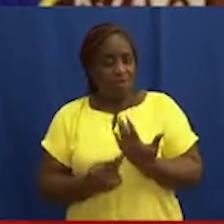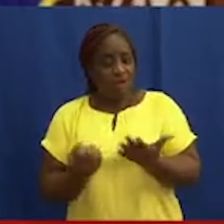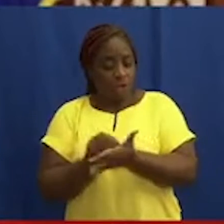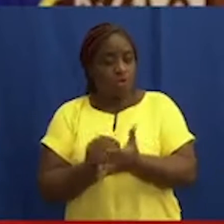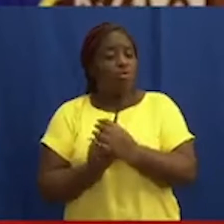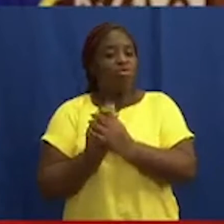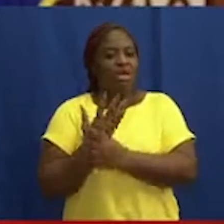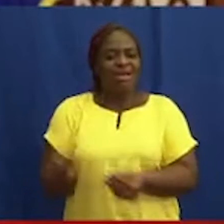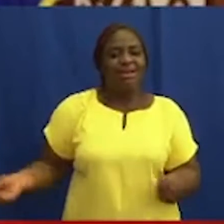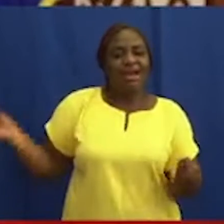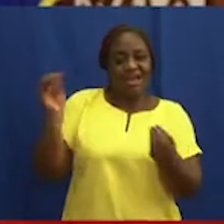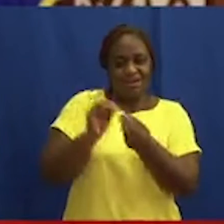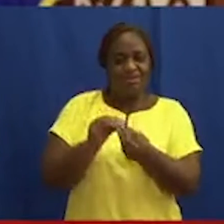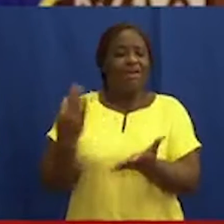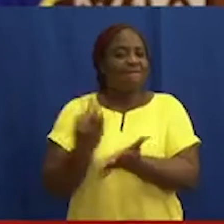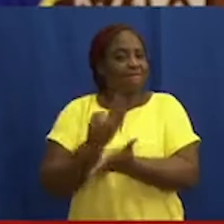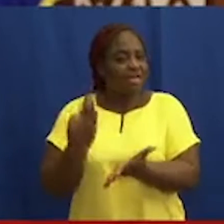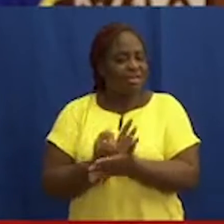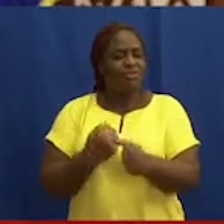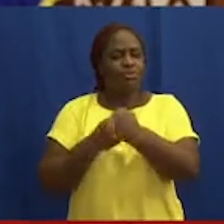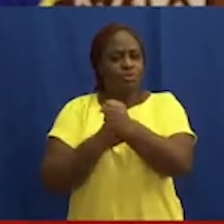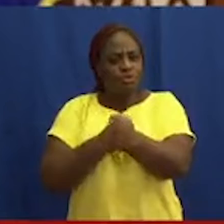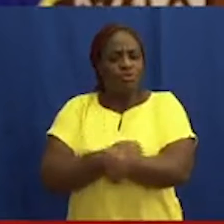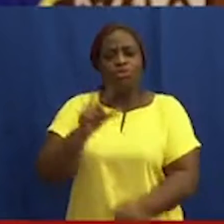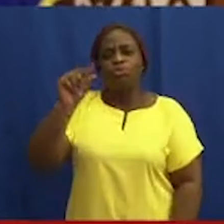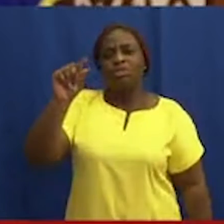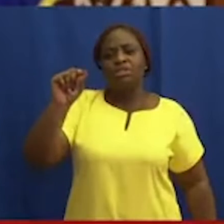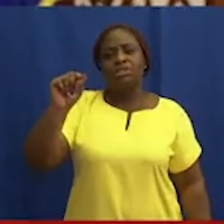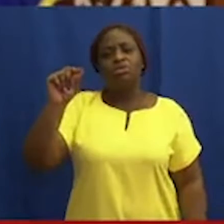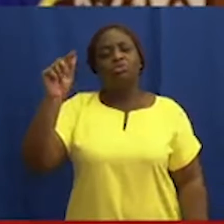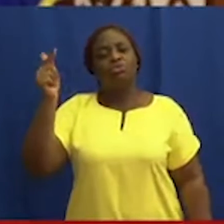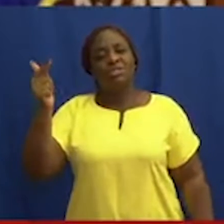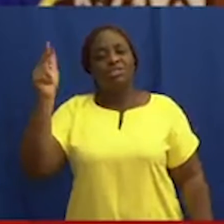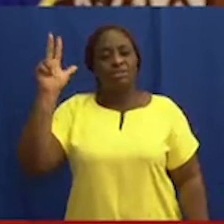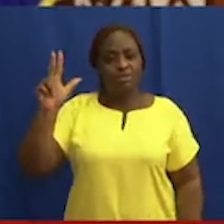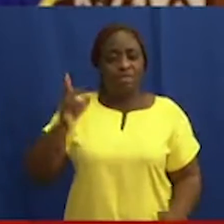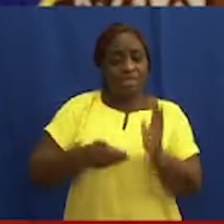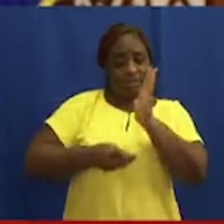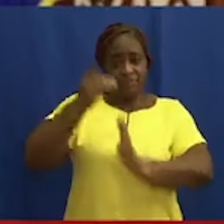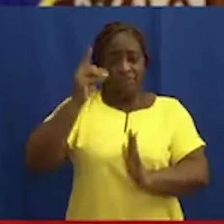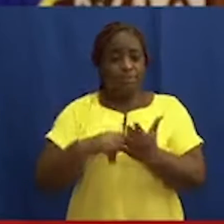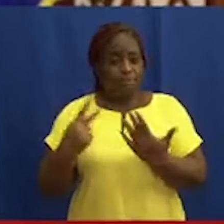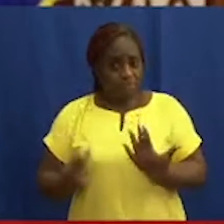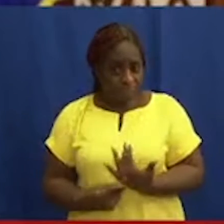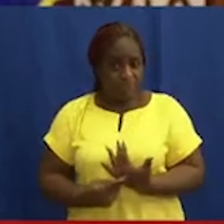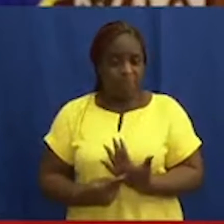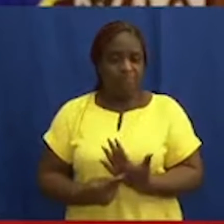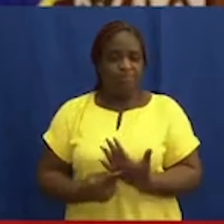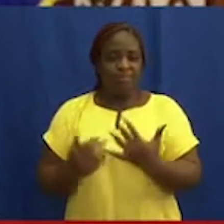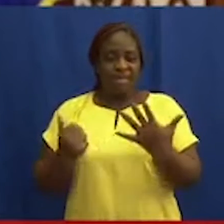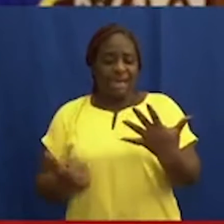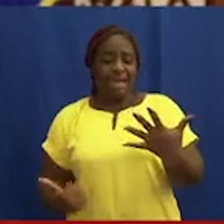mai a kasuwannin duniya wanda hakan kuma yake shafan kudaden mu na kasar Ghana na san